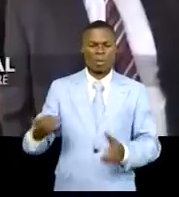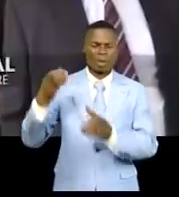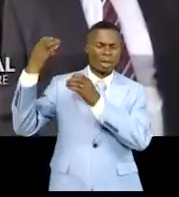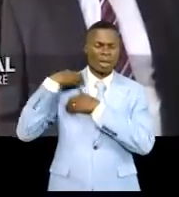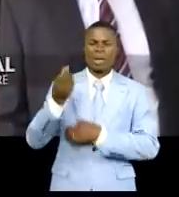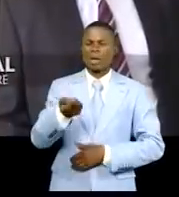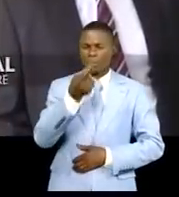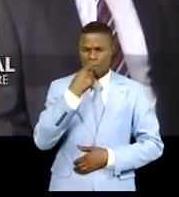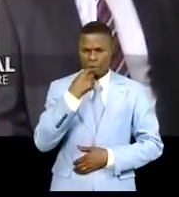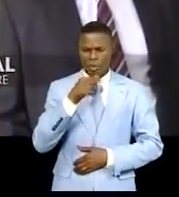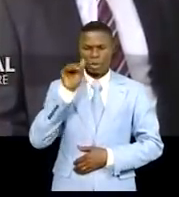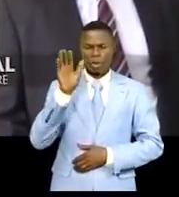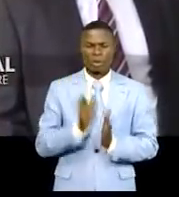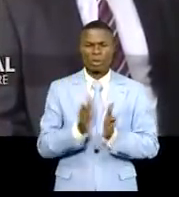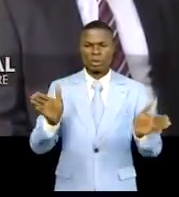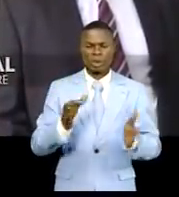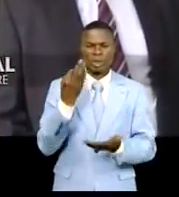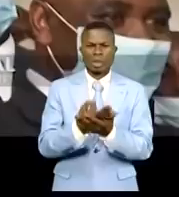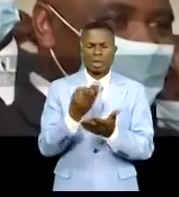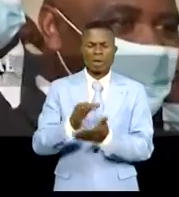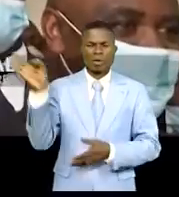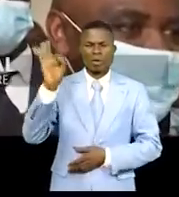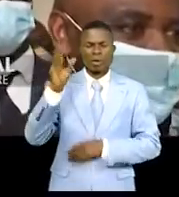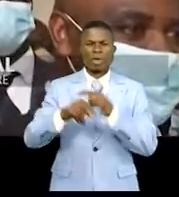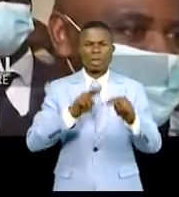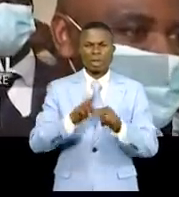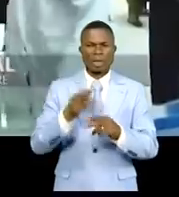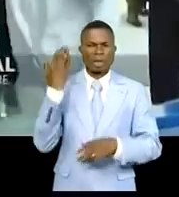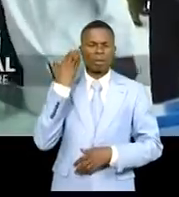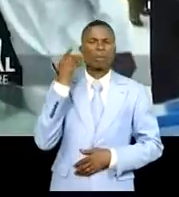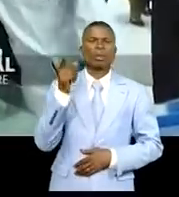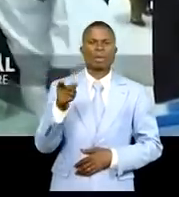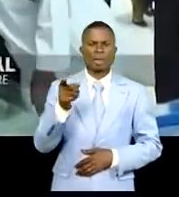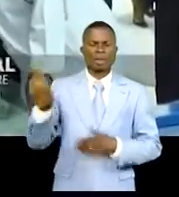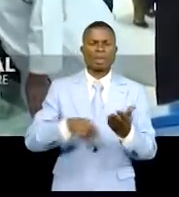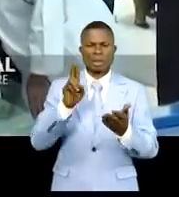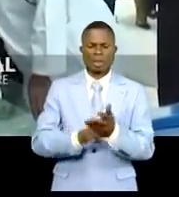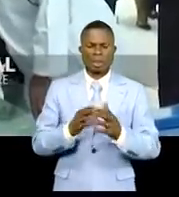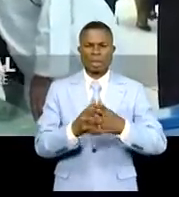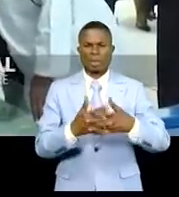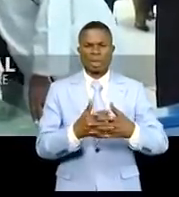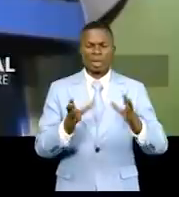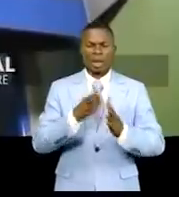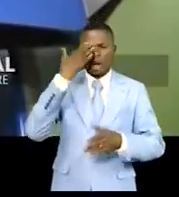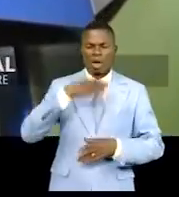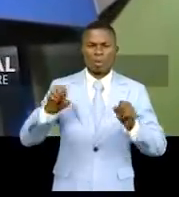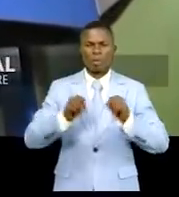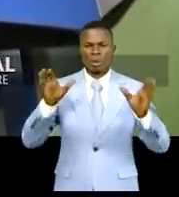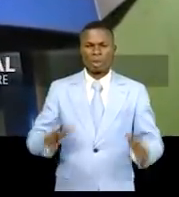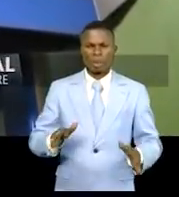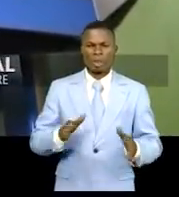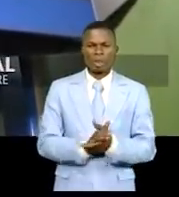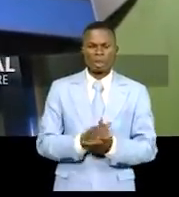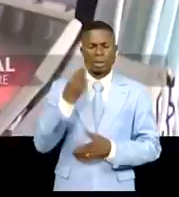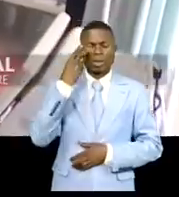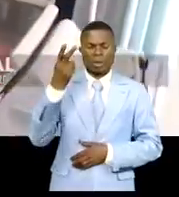santé. Le directeur général du Fonds forestier national, Honoré Moulumba Kalala, qui a signé un partenariat avec l'hôpital du Cinquantenaire dans cette vision